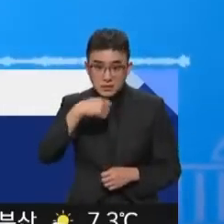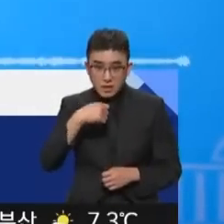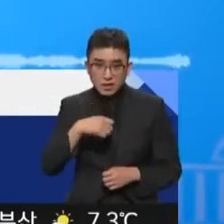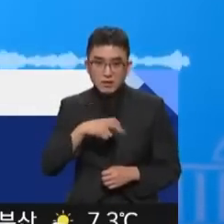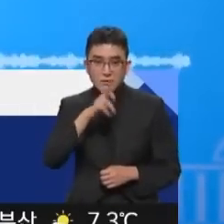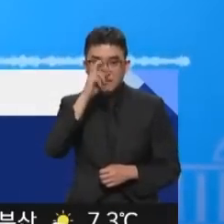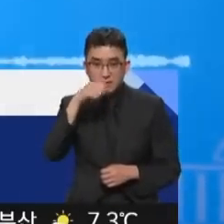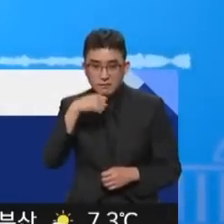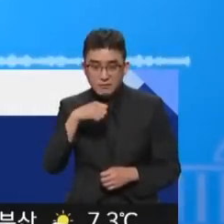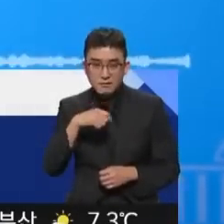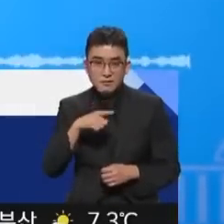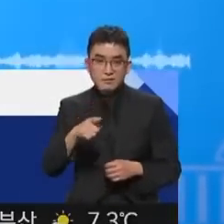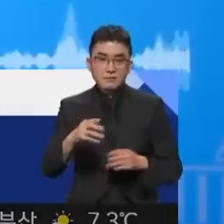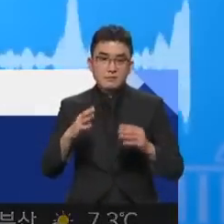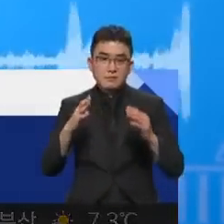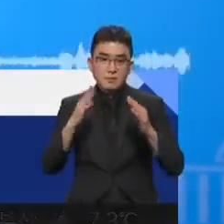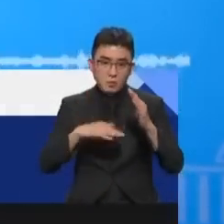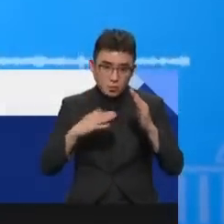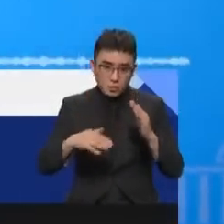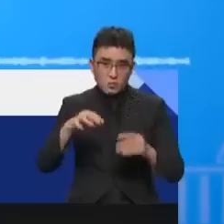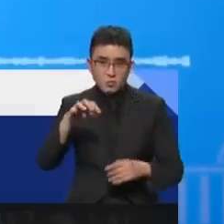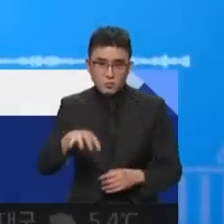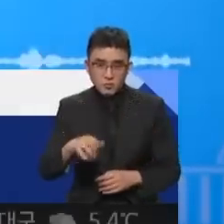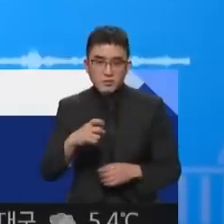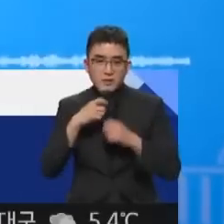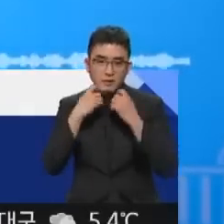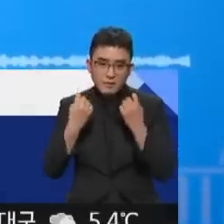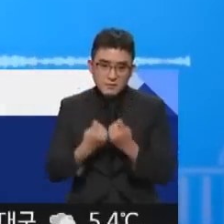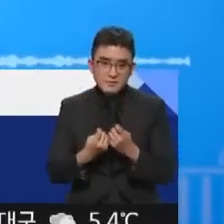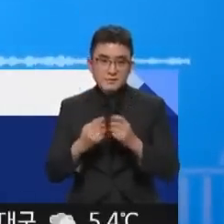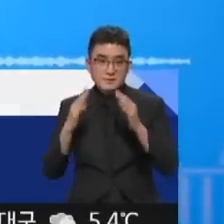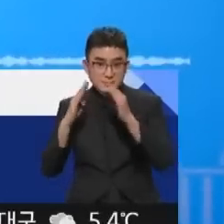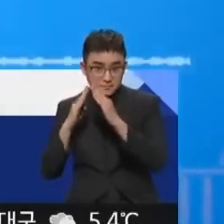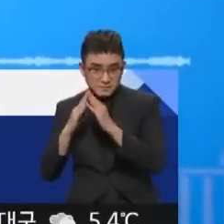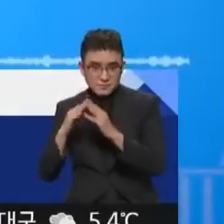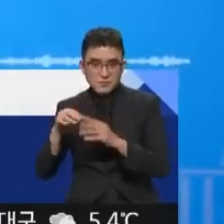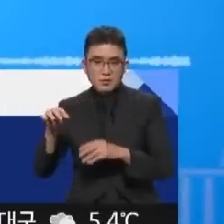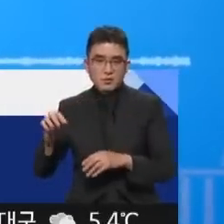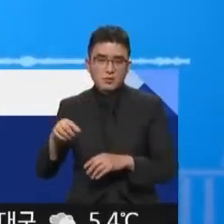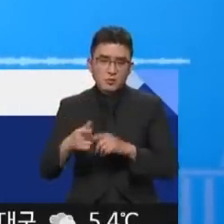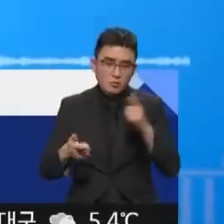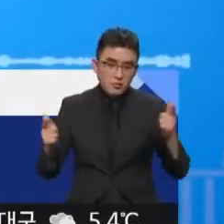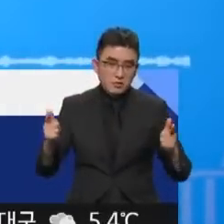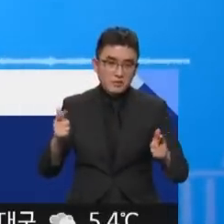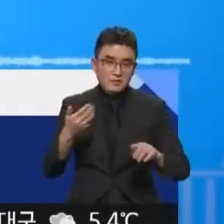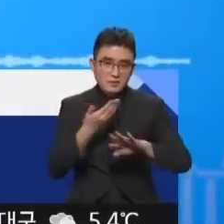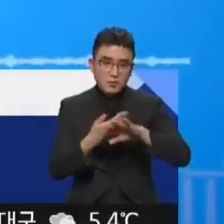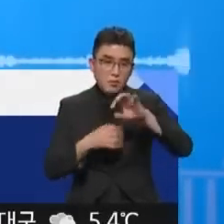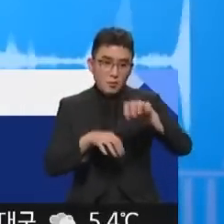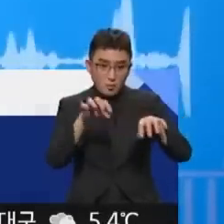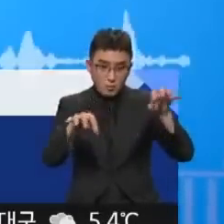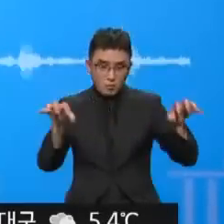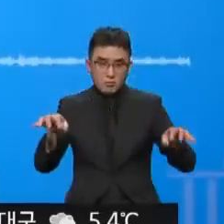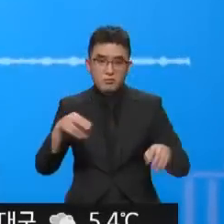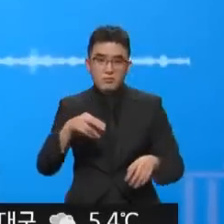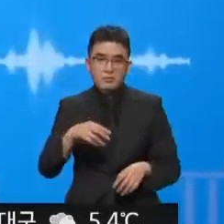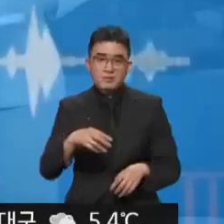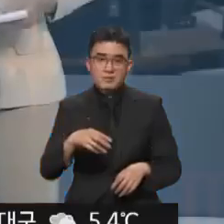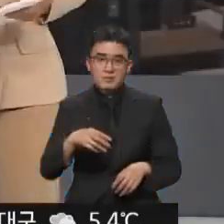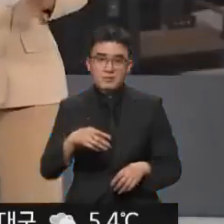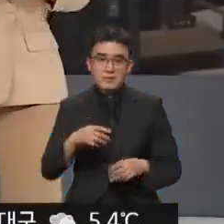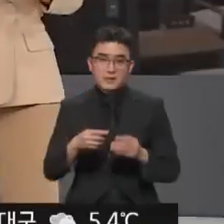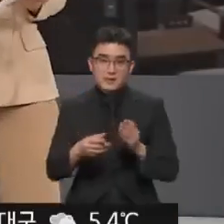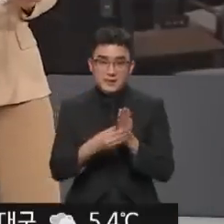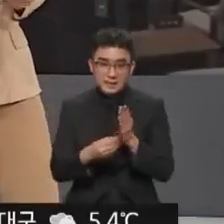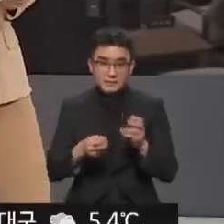그것뿐이겠습니까? 사저에서도 있었고 또 제3의 장소에서 있었고 수시로 티타임도 하고 몇 시간씩 얘기도 하고요.